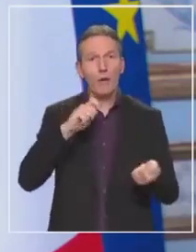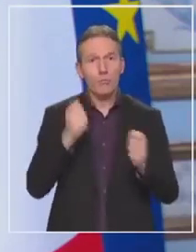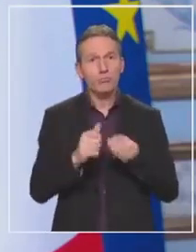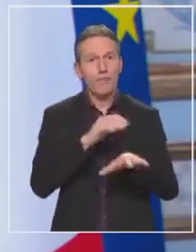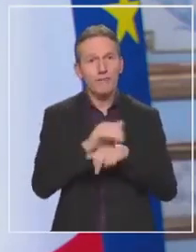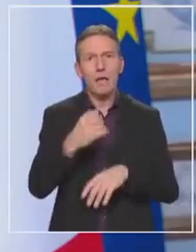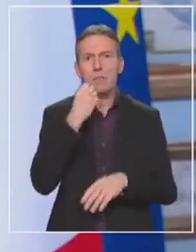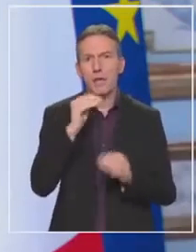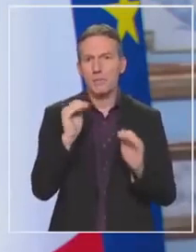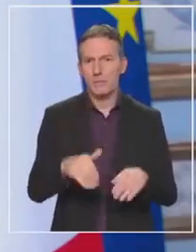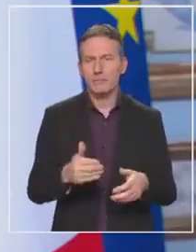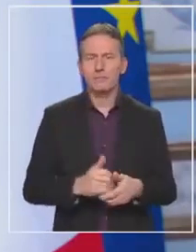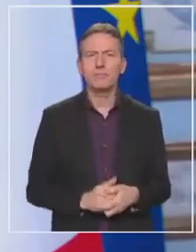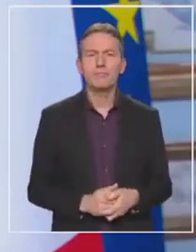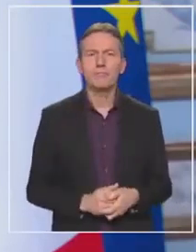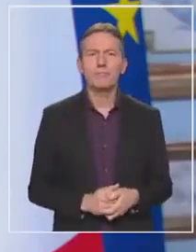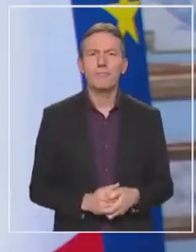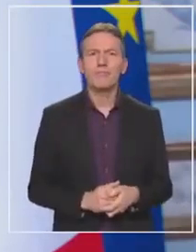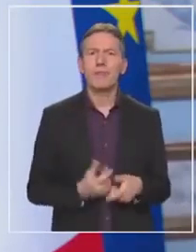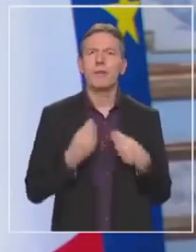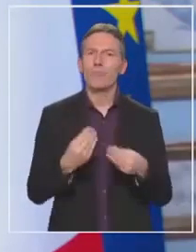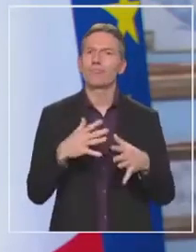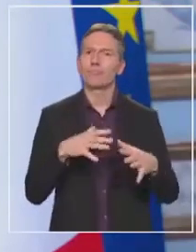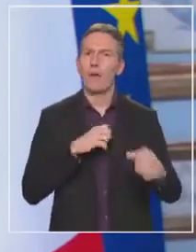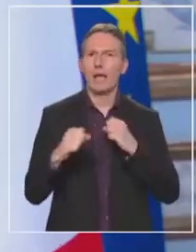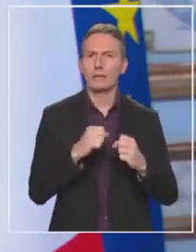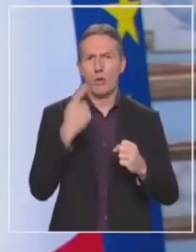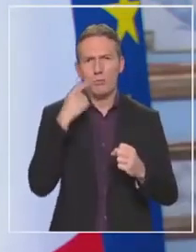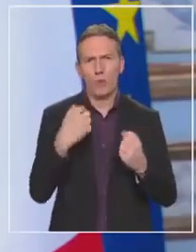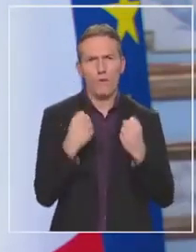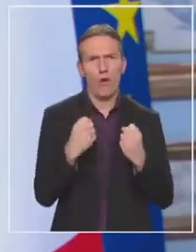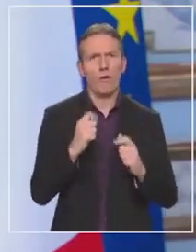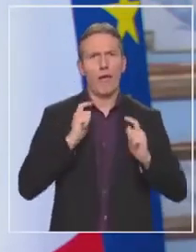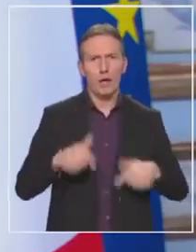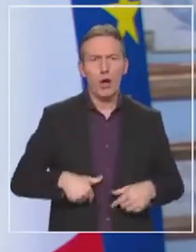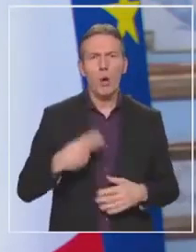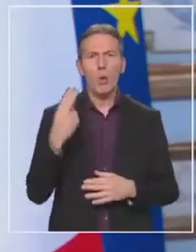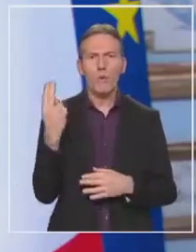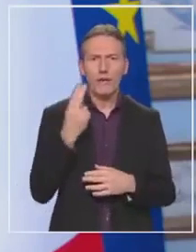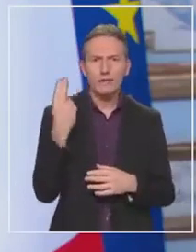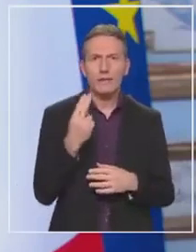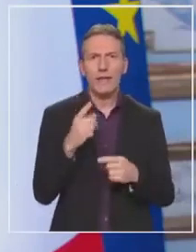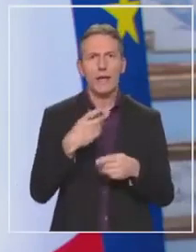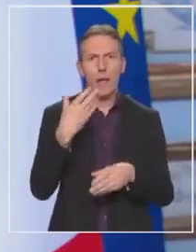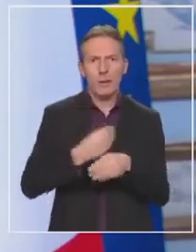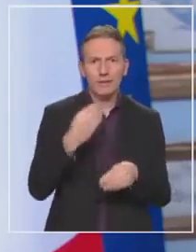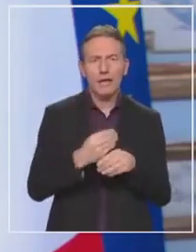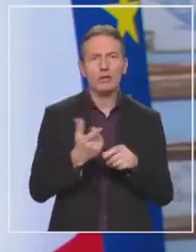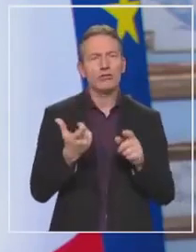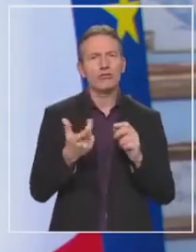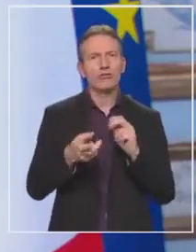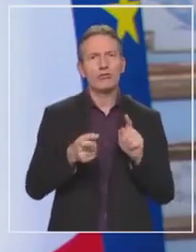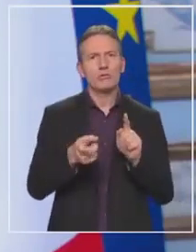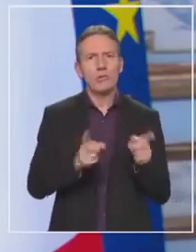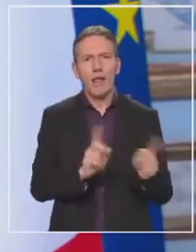menées à bien ils ont lancé une action forte pour notre école nos universités l'apprentissage et l'alternance